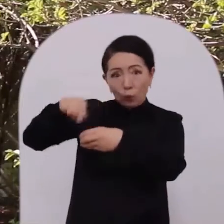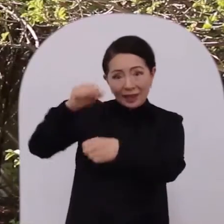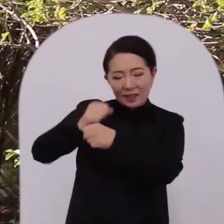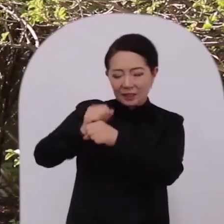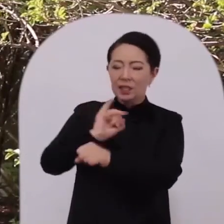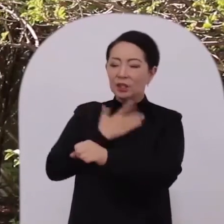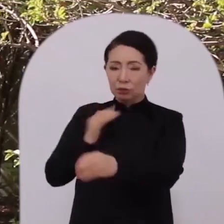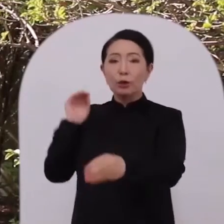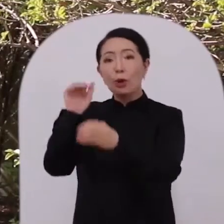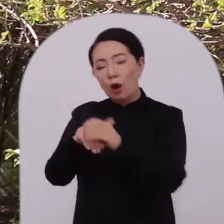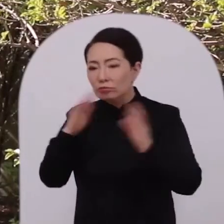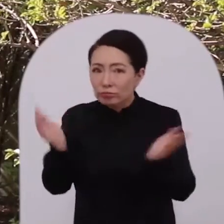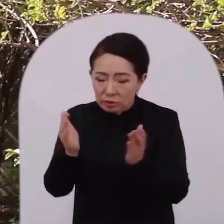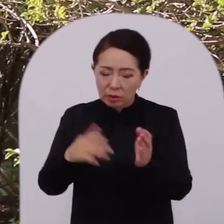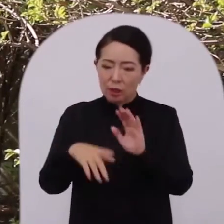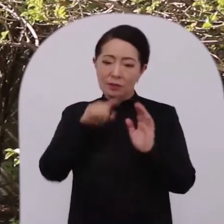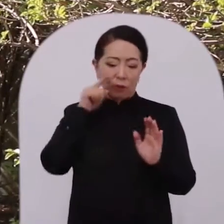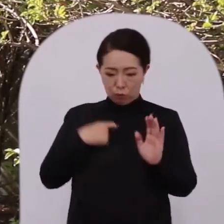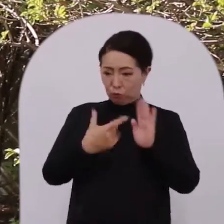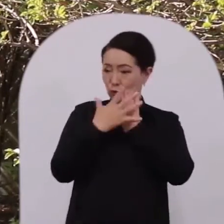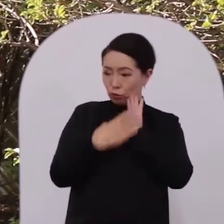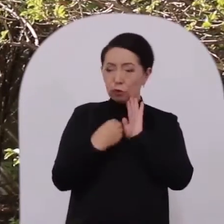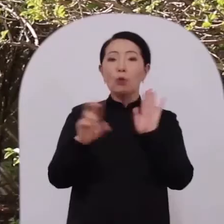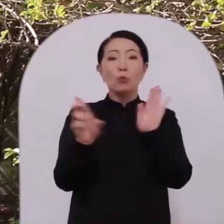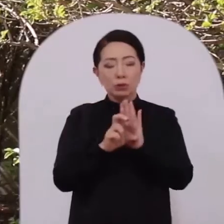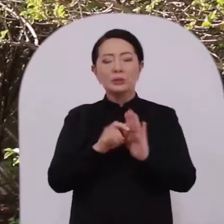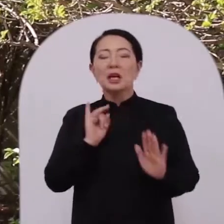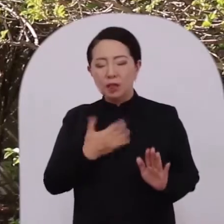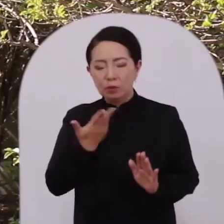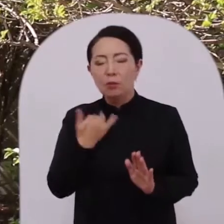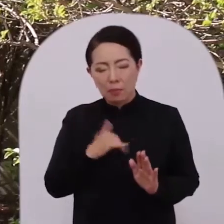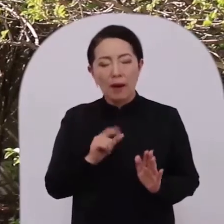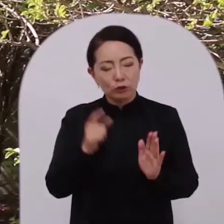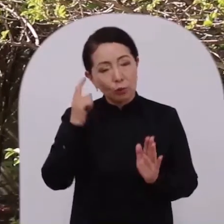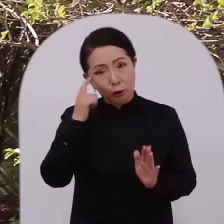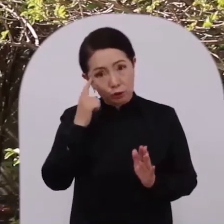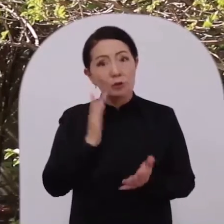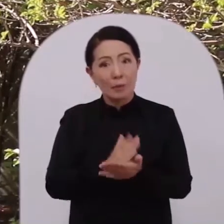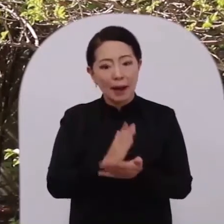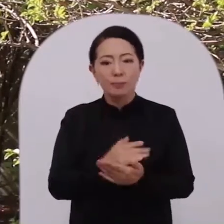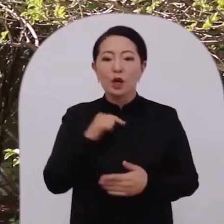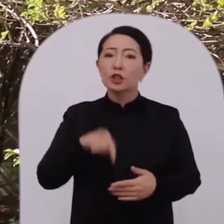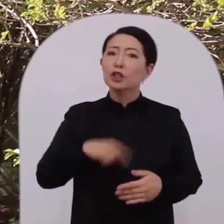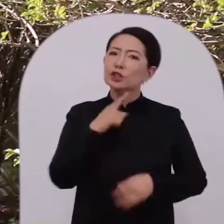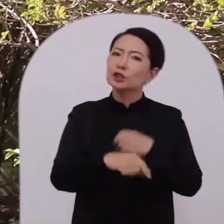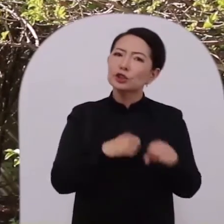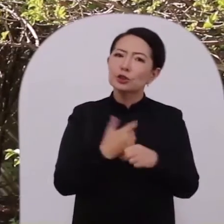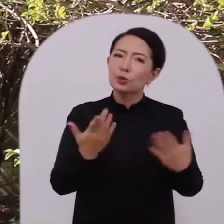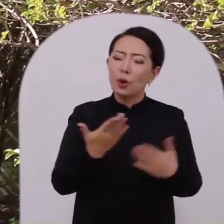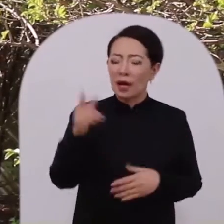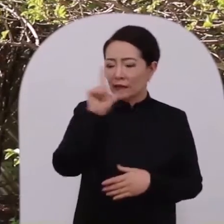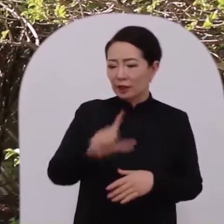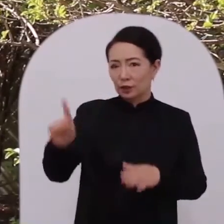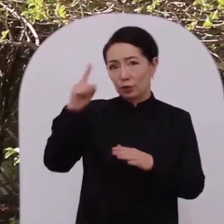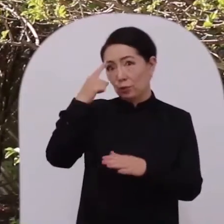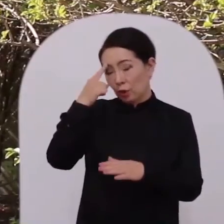оролцож залуу үнийхээ хувьд нөлөөлөх боломжтой зүйлүүдээр нөлөөлөд идэвхтэй байя гэсэн тийм бодолтой байгаа. За энэ жилийн хувьд болохоор Lead